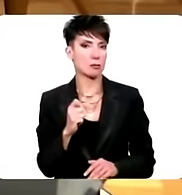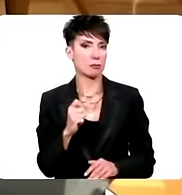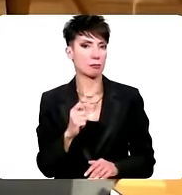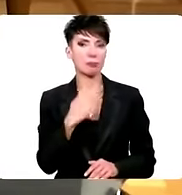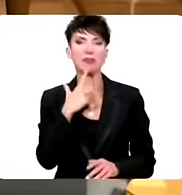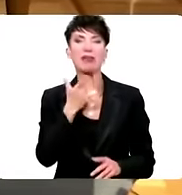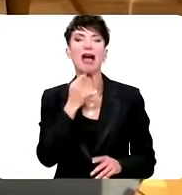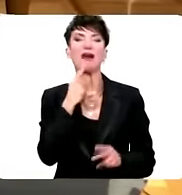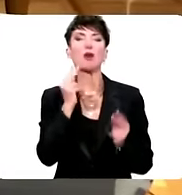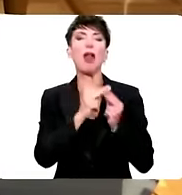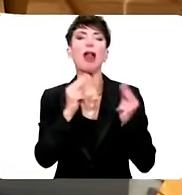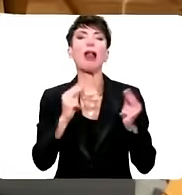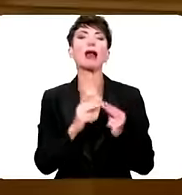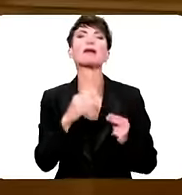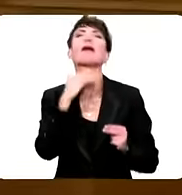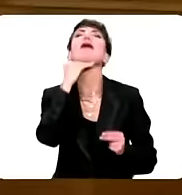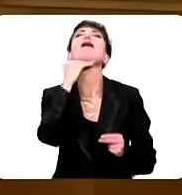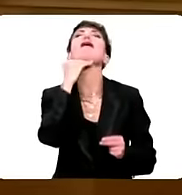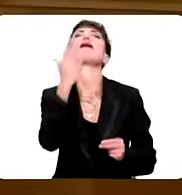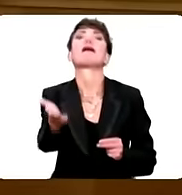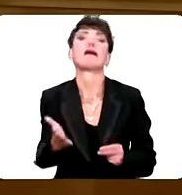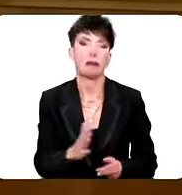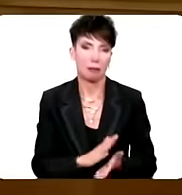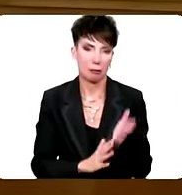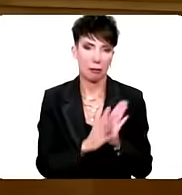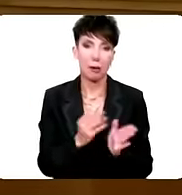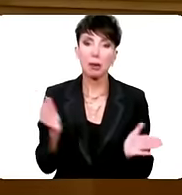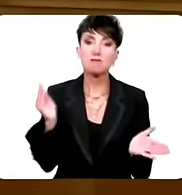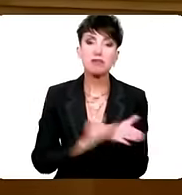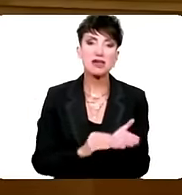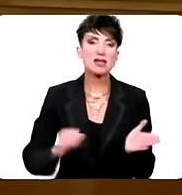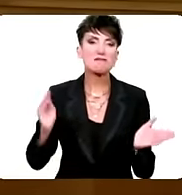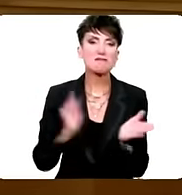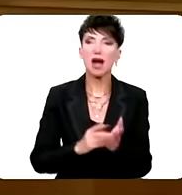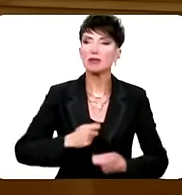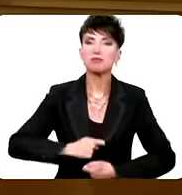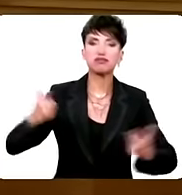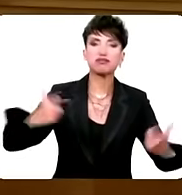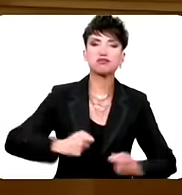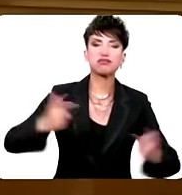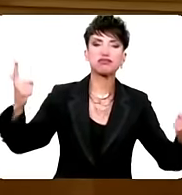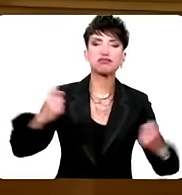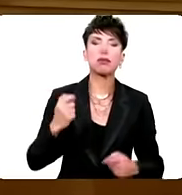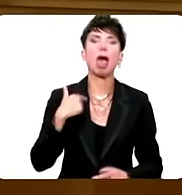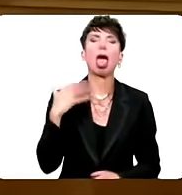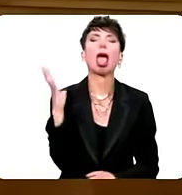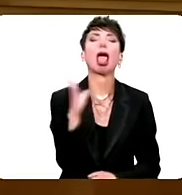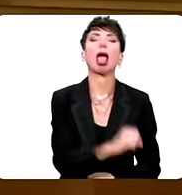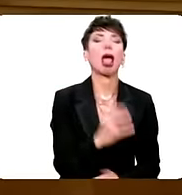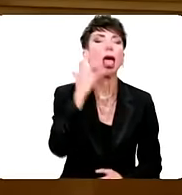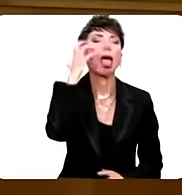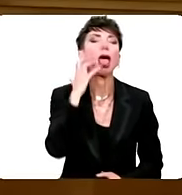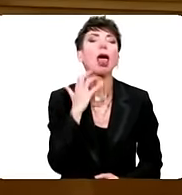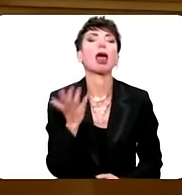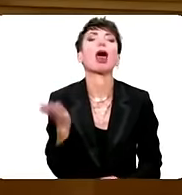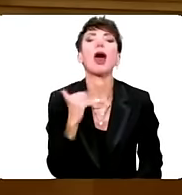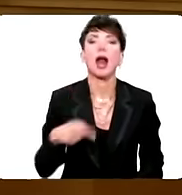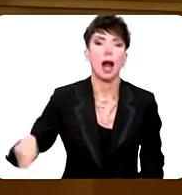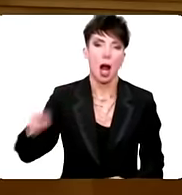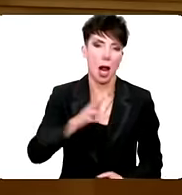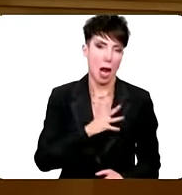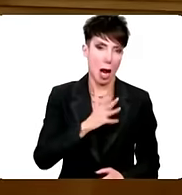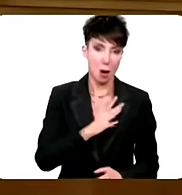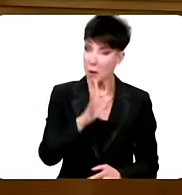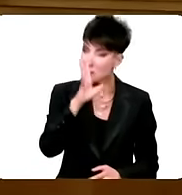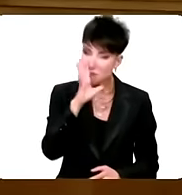λύσεις. Εξεράθηκαν τα λευτόδεντρα για ακόμα μια φορά. Ελπίζω να μην επιχειρήσουν κάποιοι να τα ξαναφυτέψουν, διότι δεν προσφέρεται το